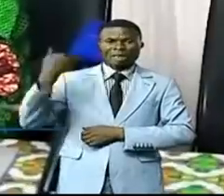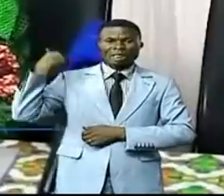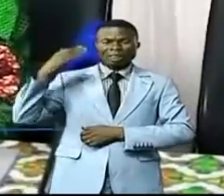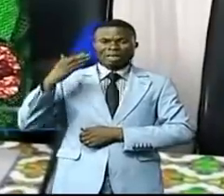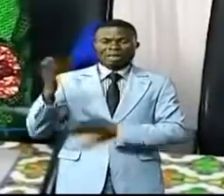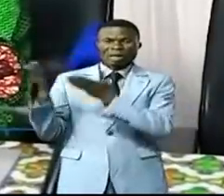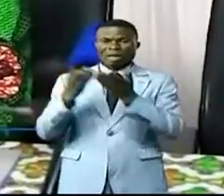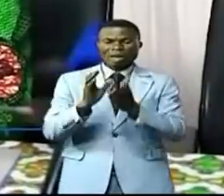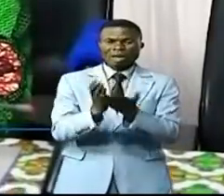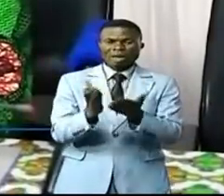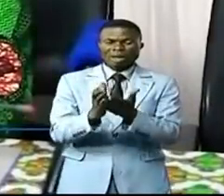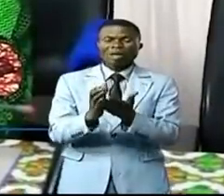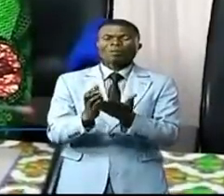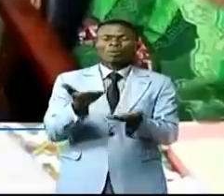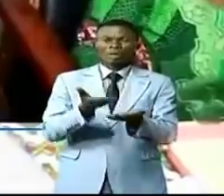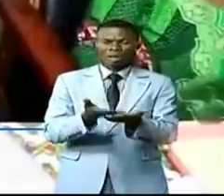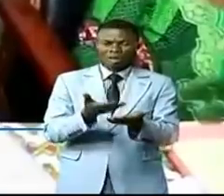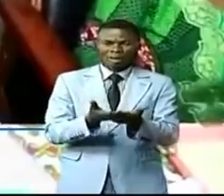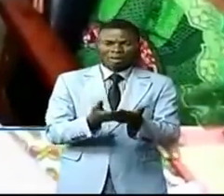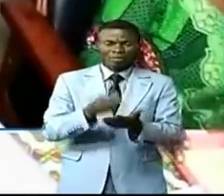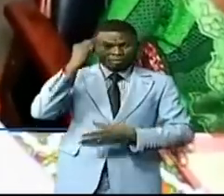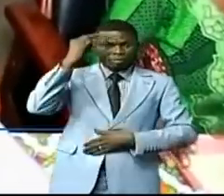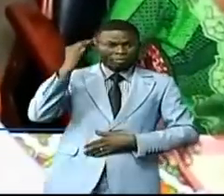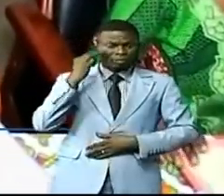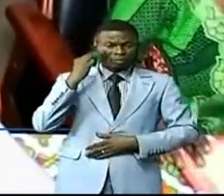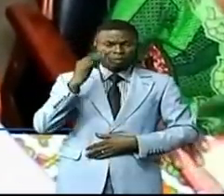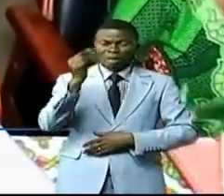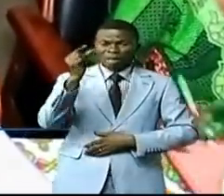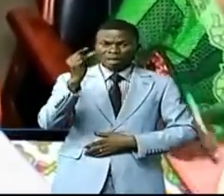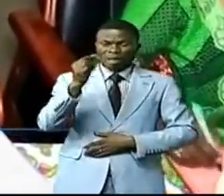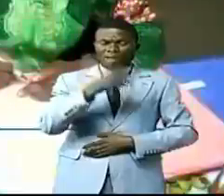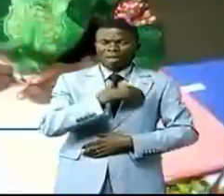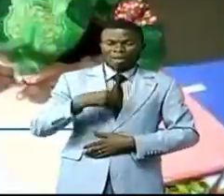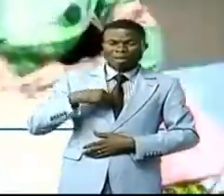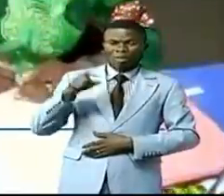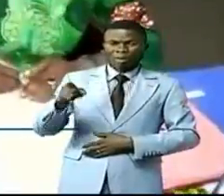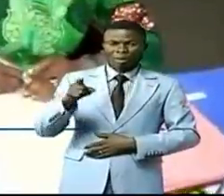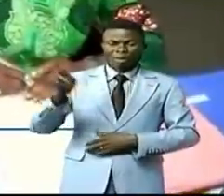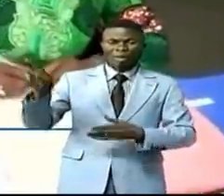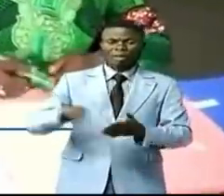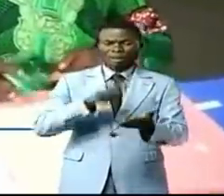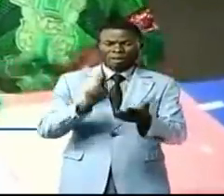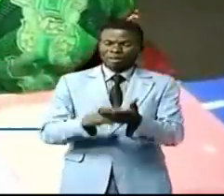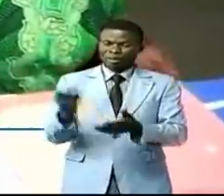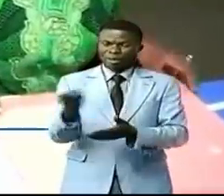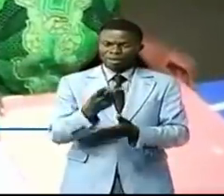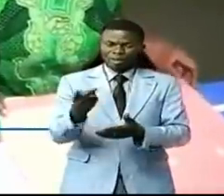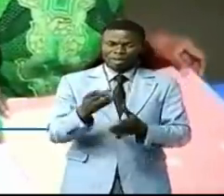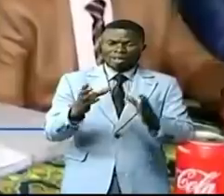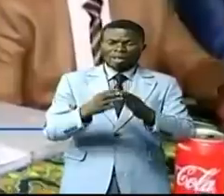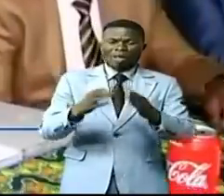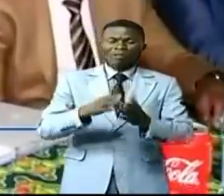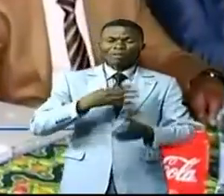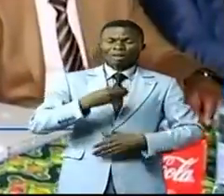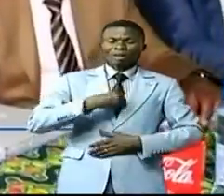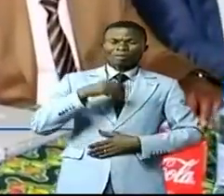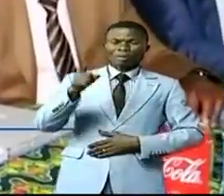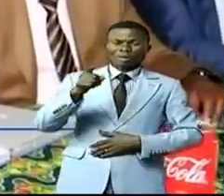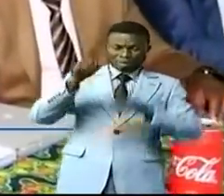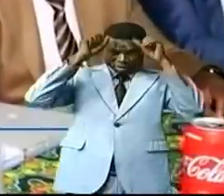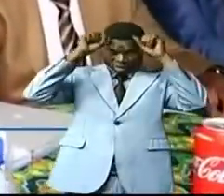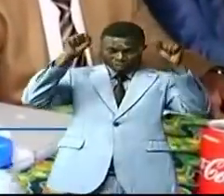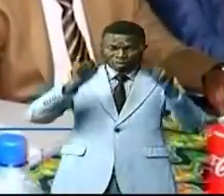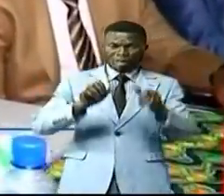portefeuille, la princesse Adelka Indamaina, et la ministre des Mines, Antoinette Samba, ont signé avec M. Klaus Peter Eckhoff, président